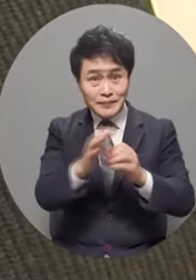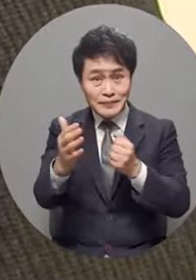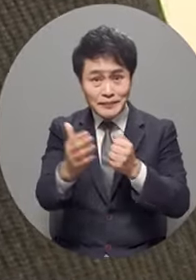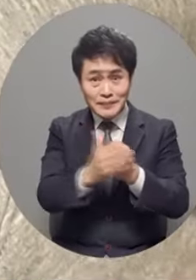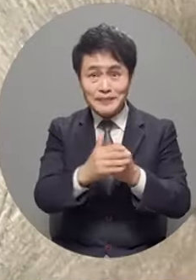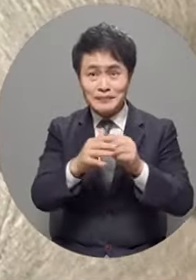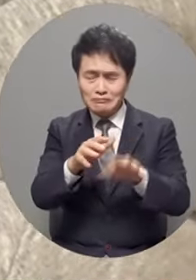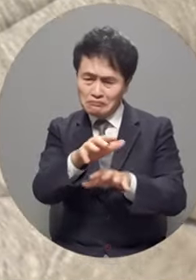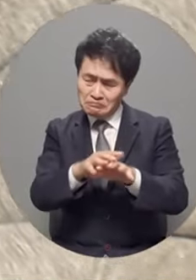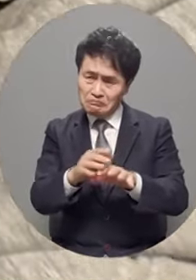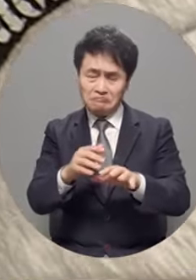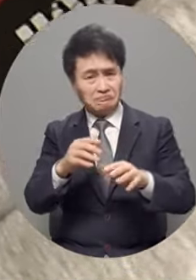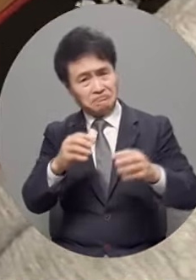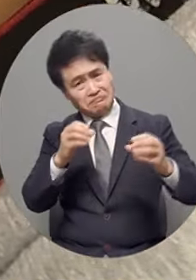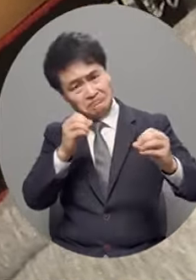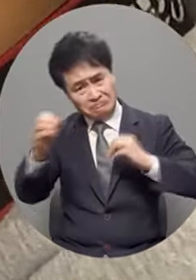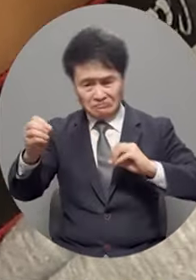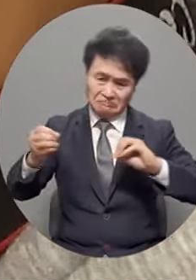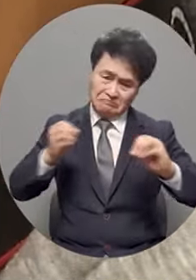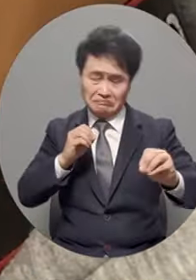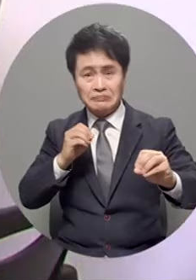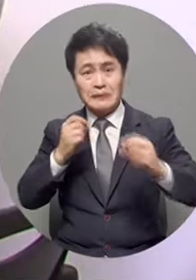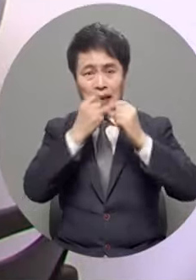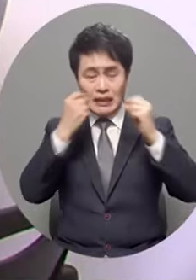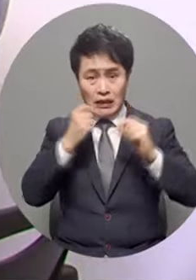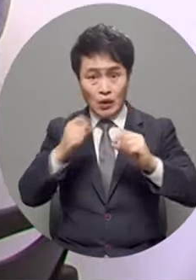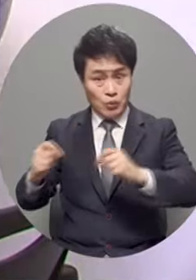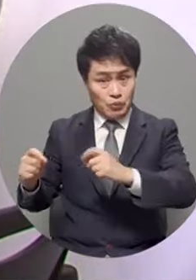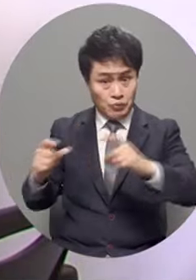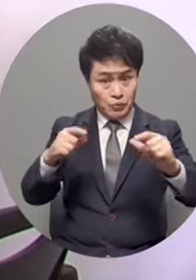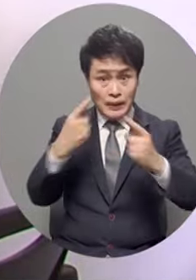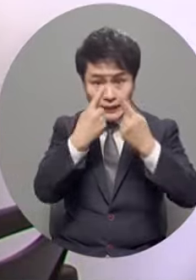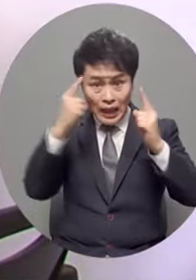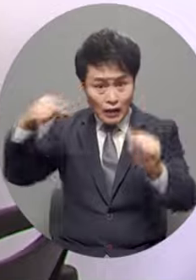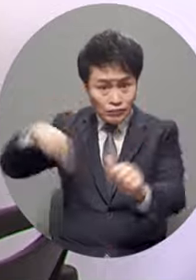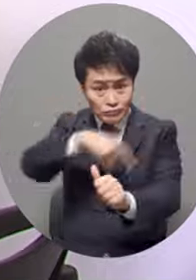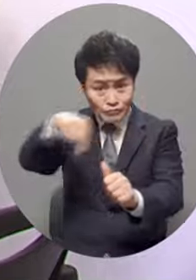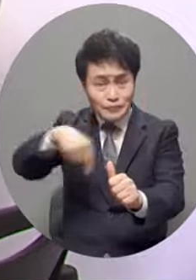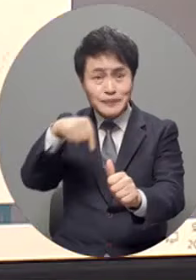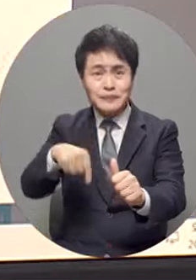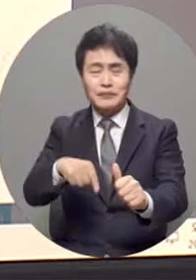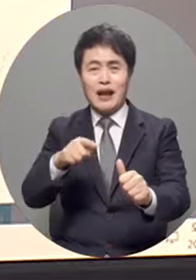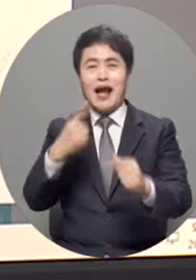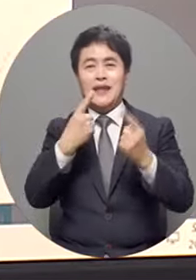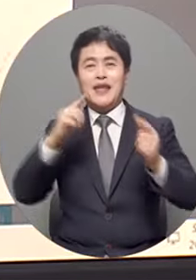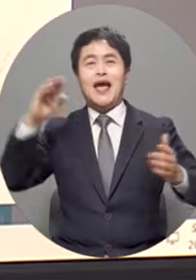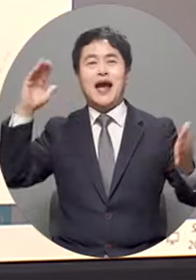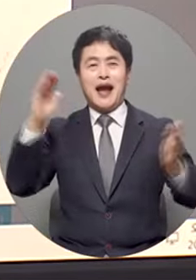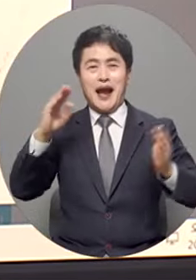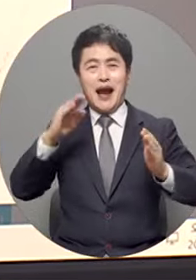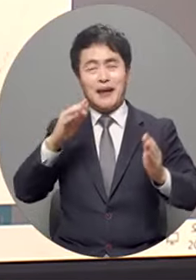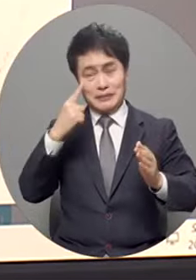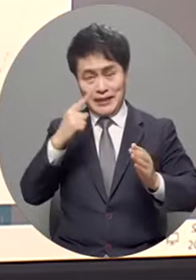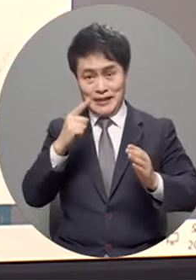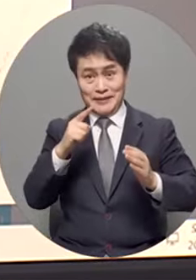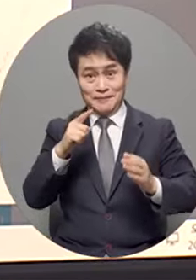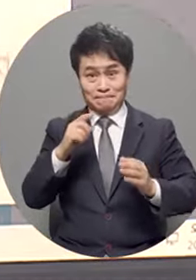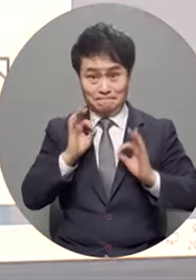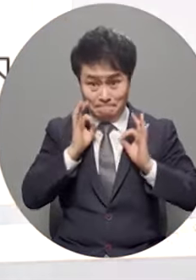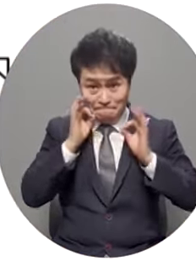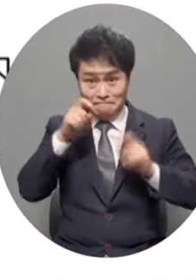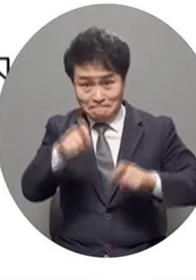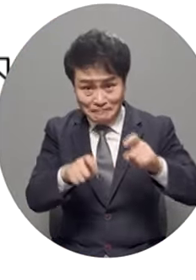간 단절이 일상화되고 점차 개인화되어가는 요즘 대학가의 분위기 속에서 한 대학 학생들의 작은 실천이 훈훈한